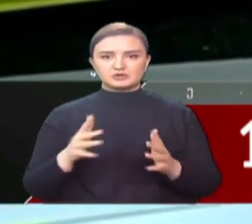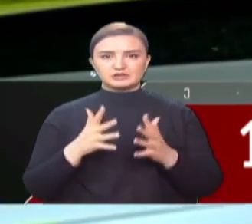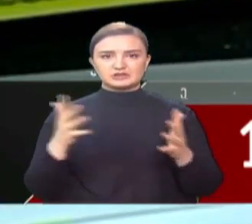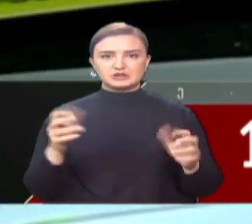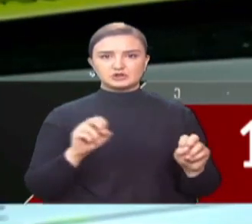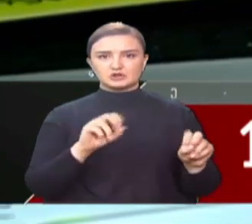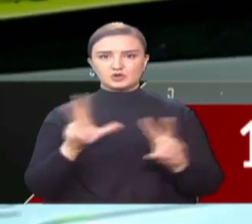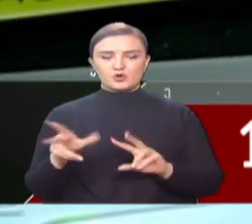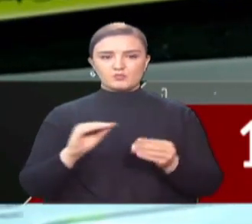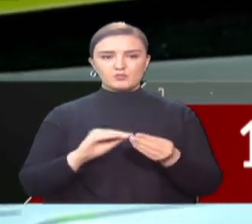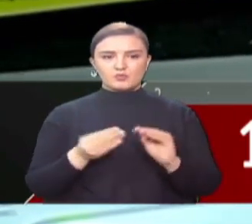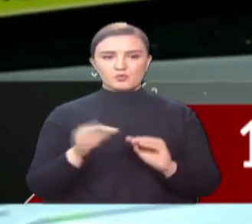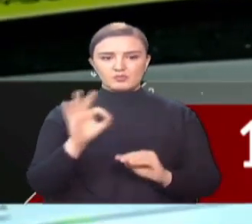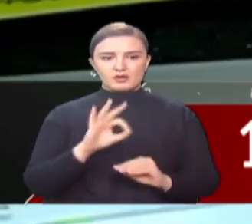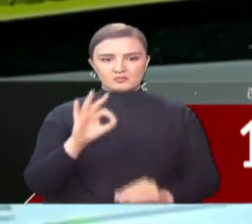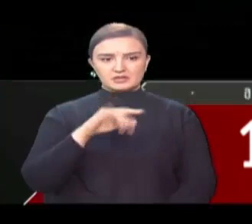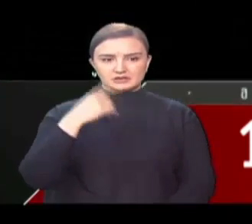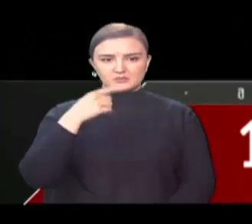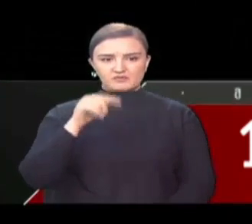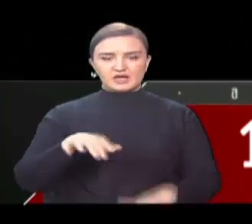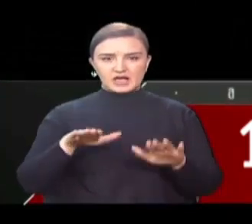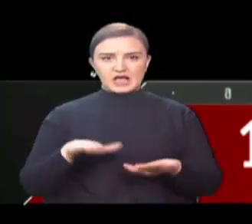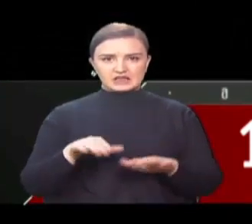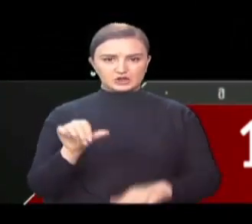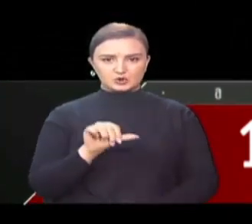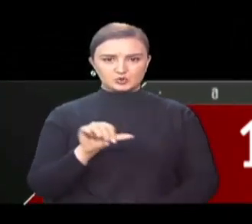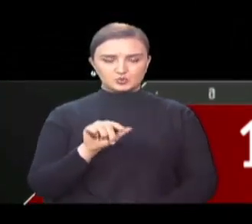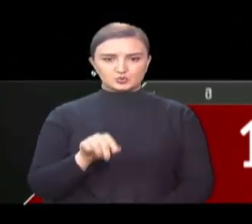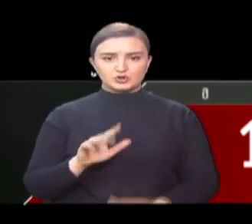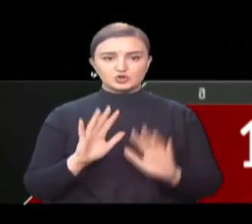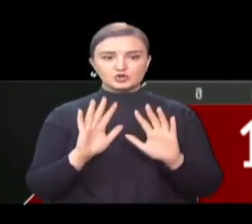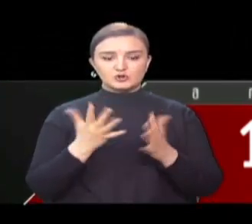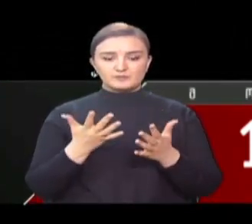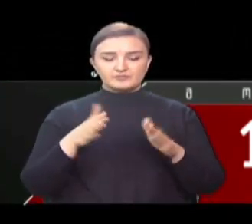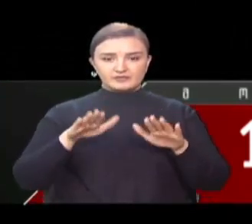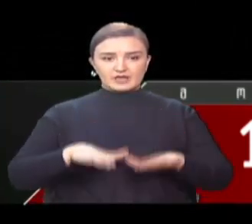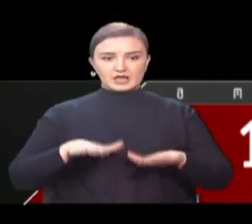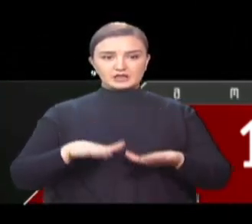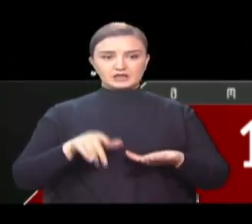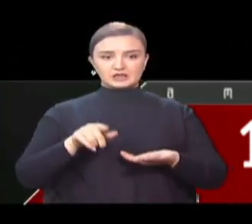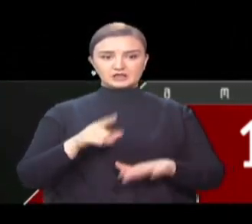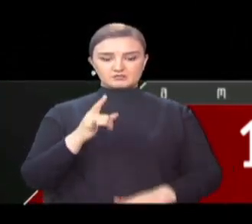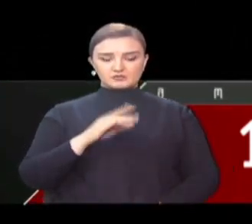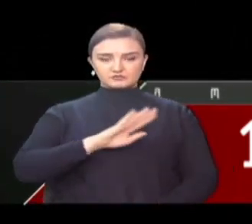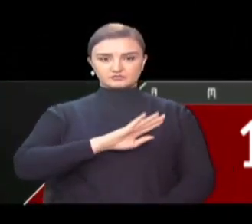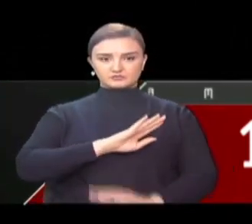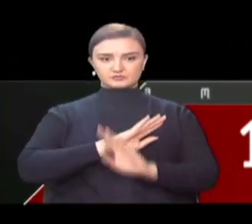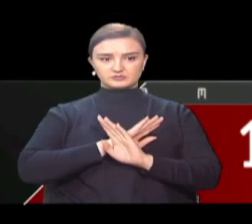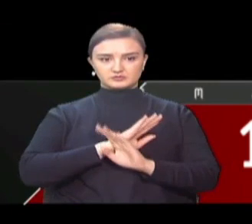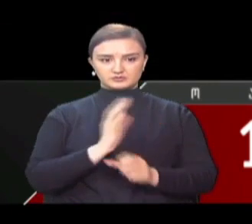ამ პრობლემაზე საუბრობენ და ეს არის აქ პრობლემა. შემთხვევის ადგილზე, სადაც ცხედარი